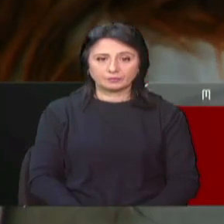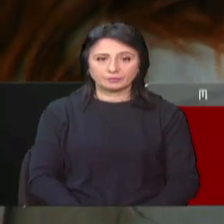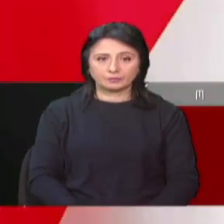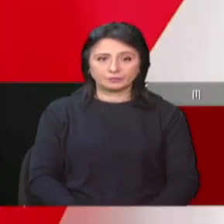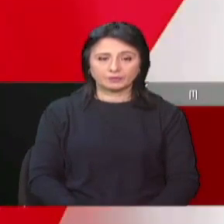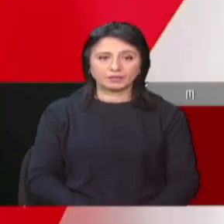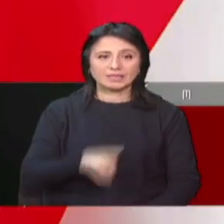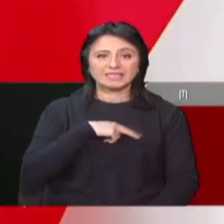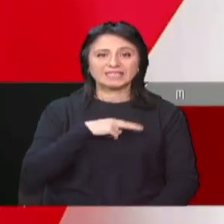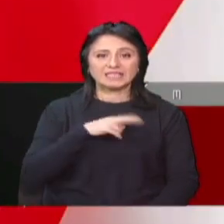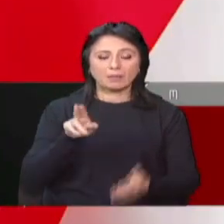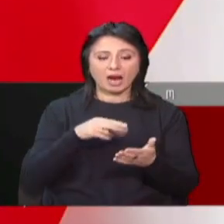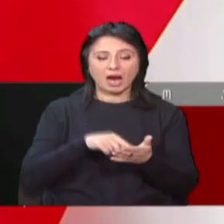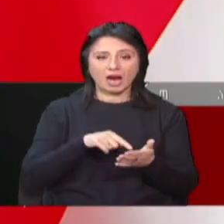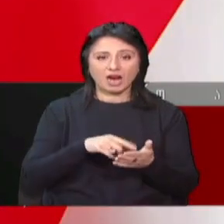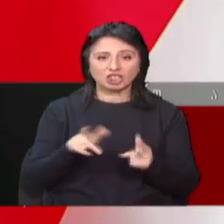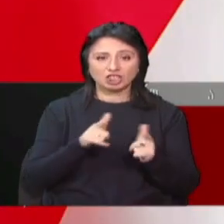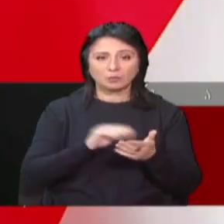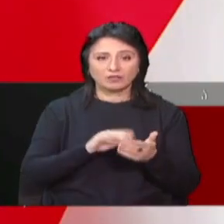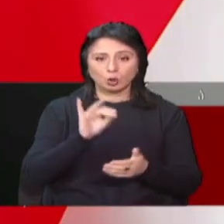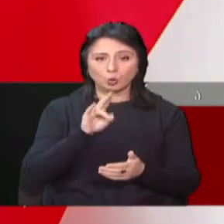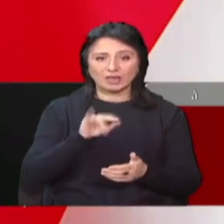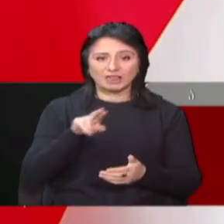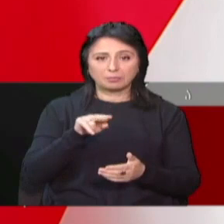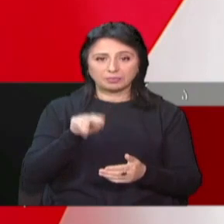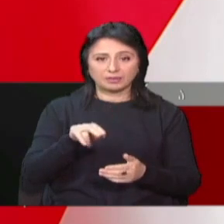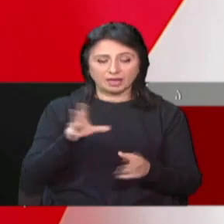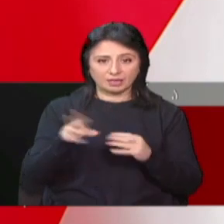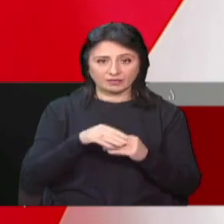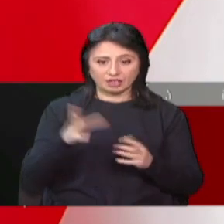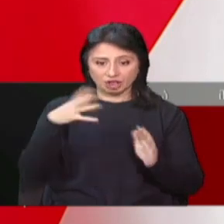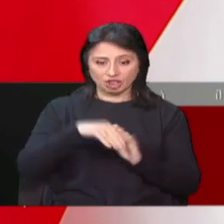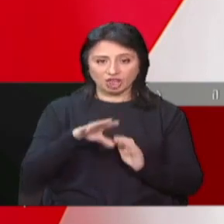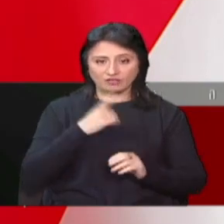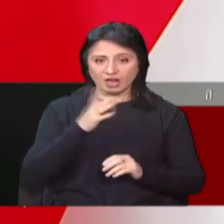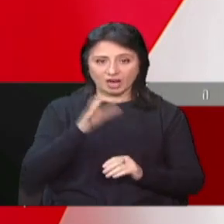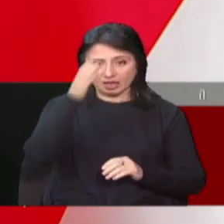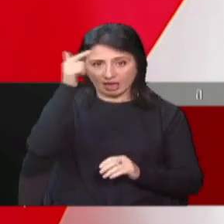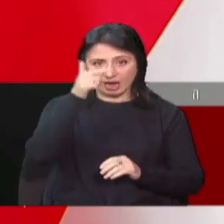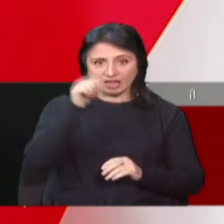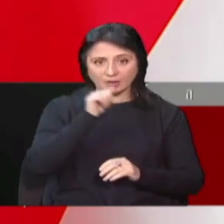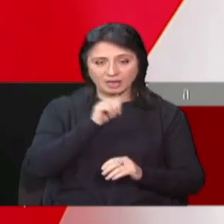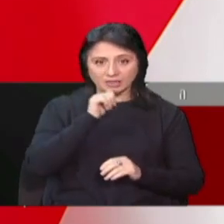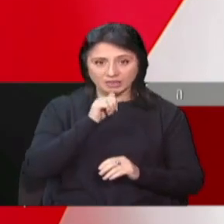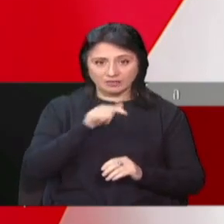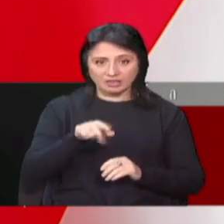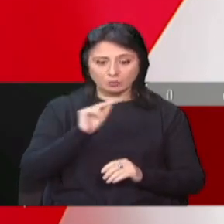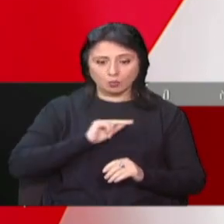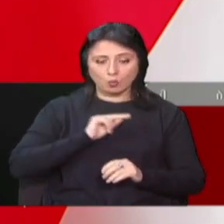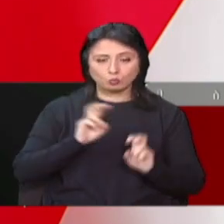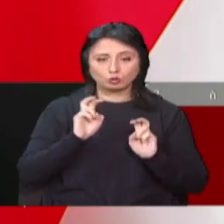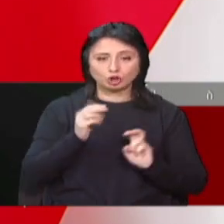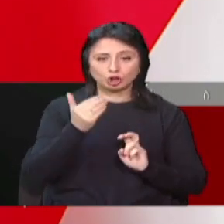ეს არის საპარლამენტო ანგარიში, რომელიც მომზადდა UNDP-თან ერთად და რომელშიც ჩართული იყო არაერთი განათლების ექსპერტი და დარგზე